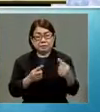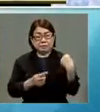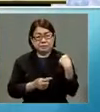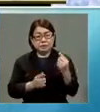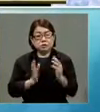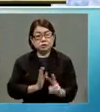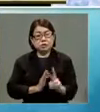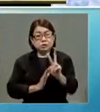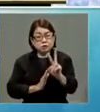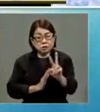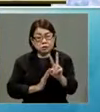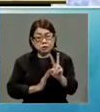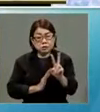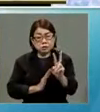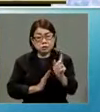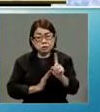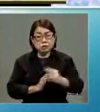ครับ